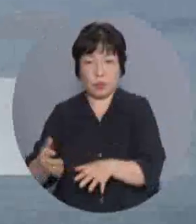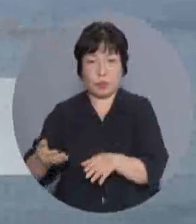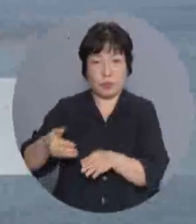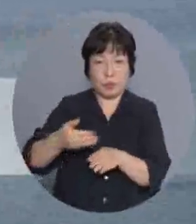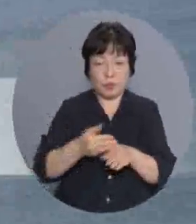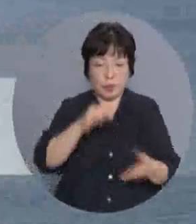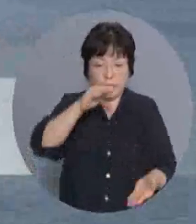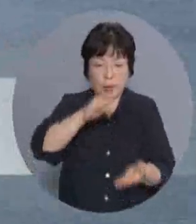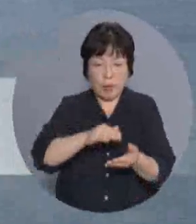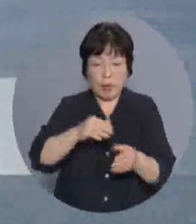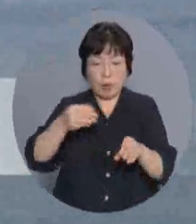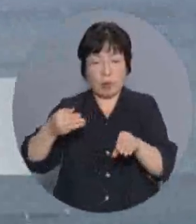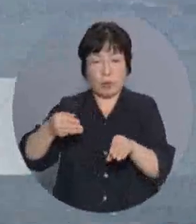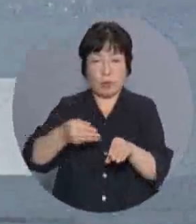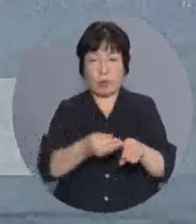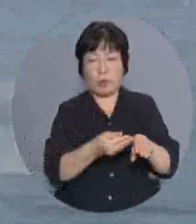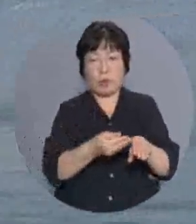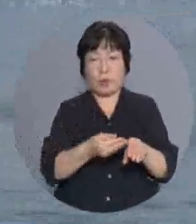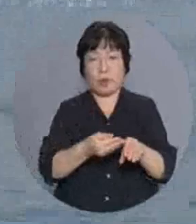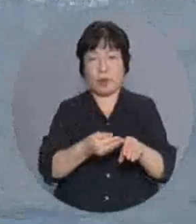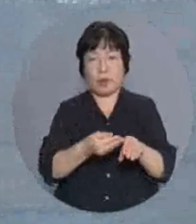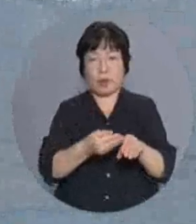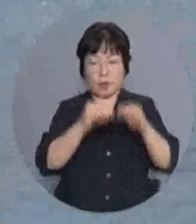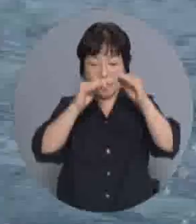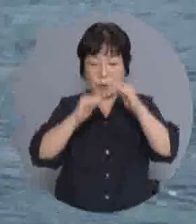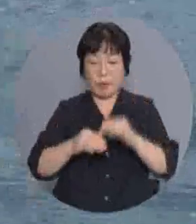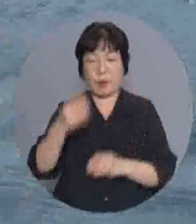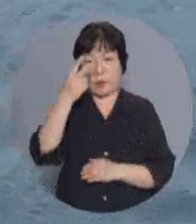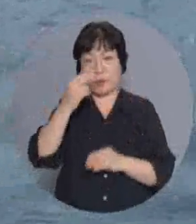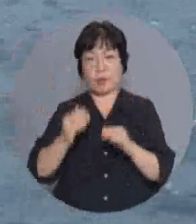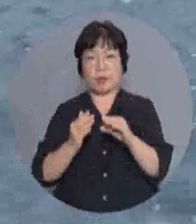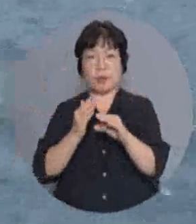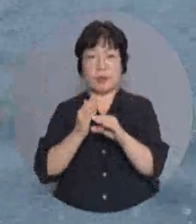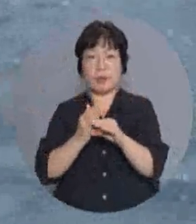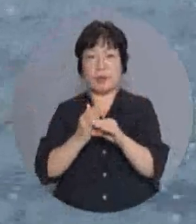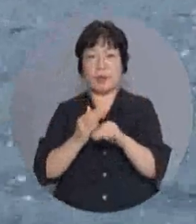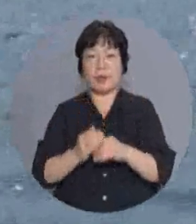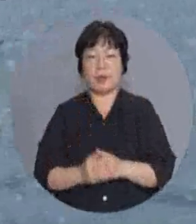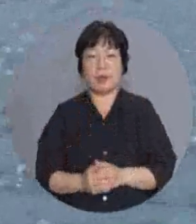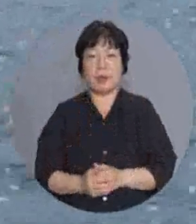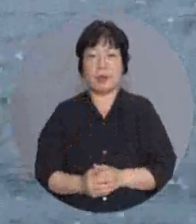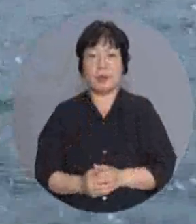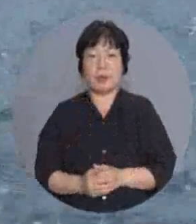저수심 암초에 부딪힌 것으로 보고 정확한 사고 원인을 조사하고 있습니다.